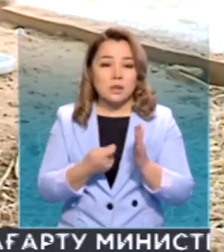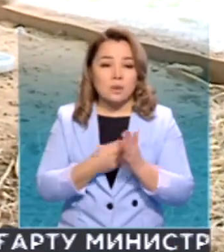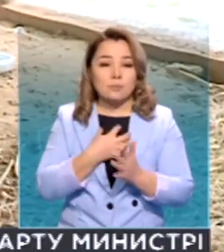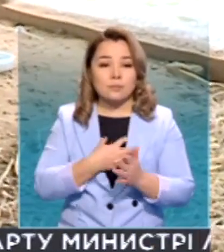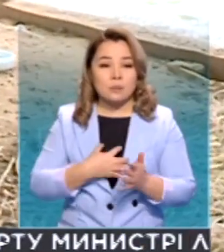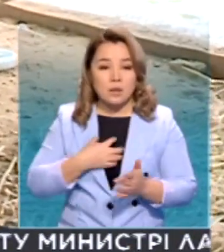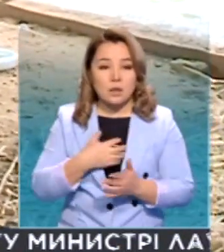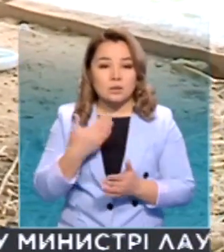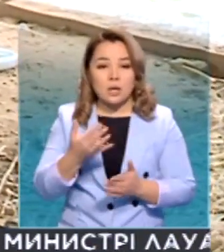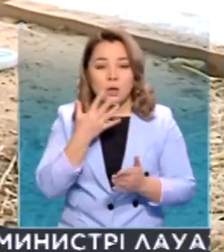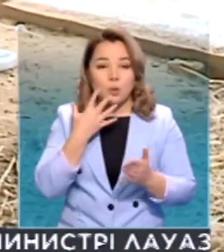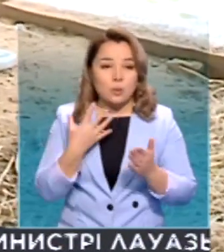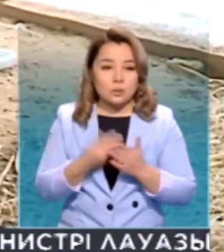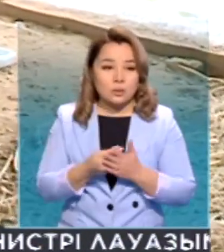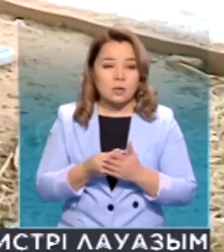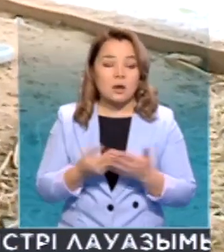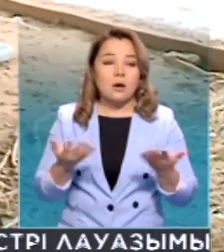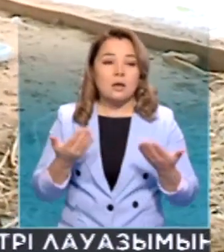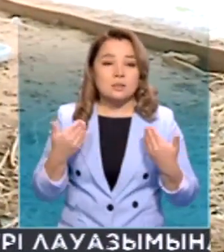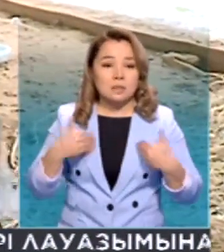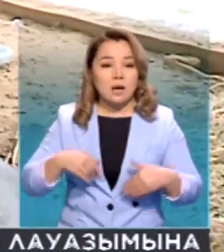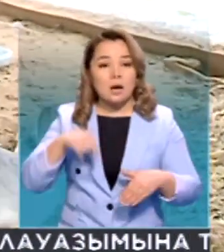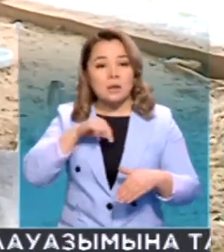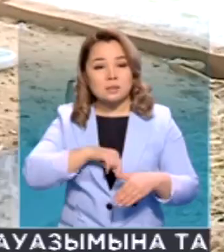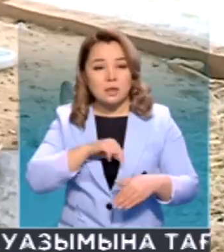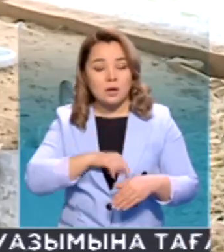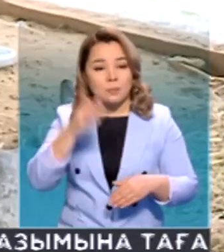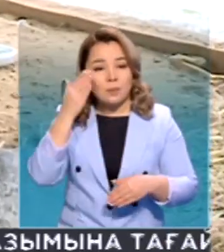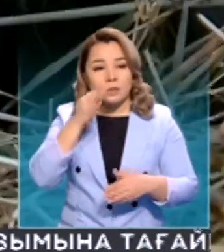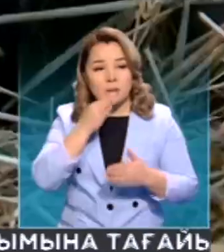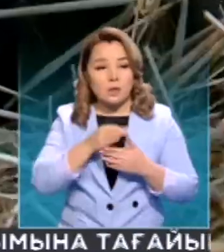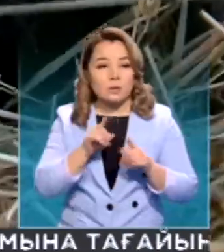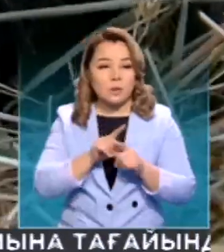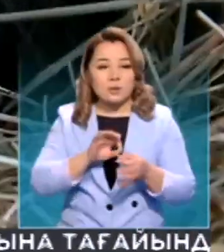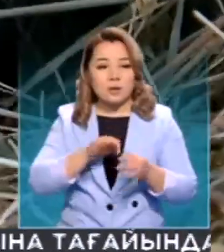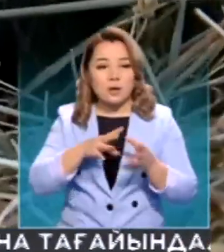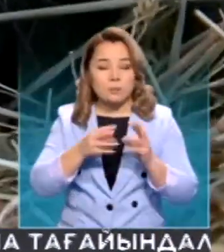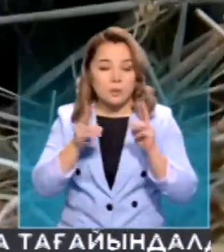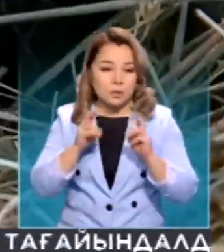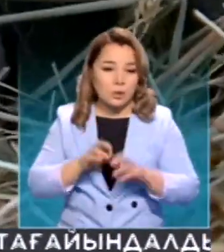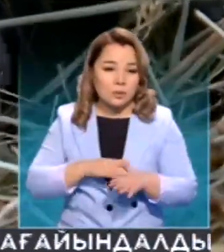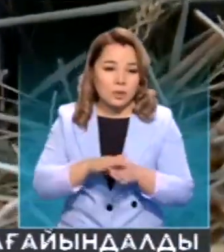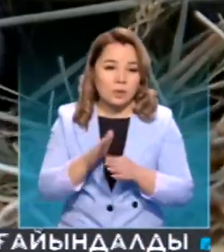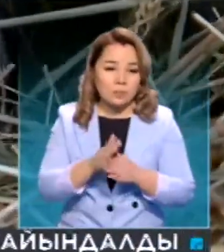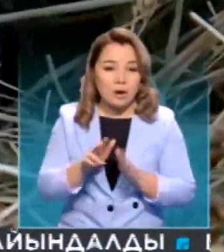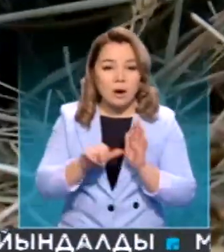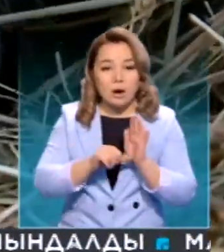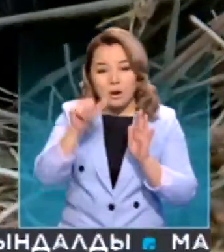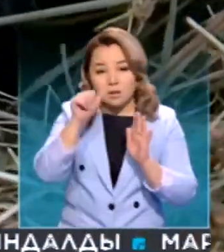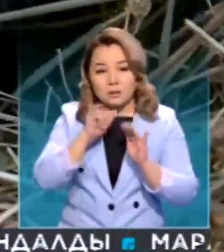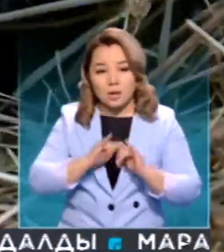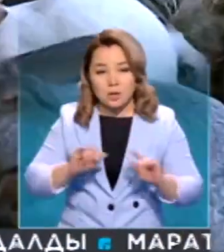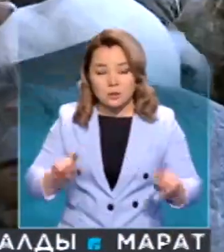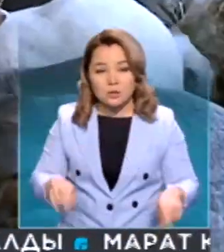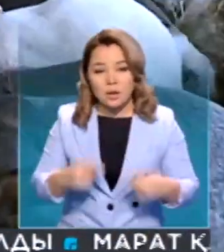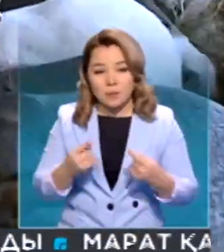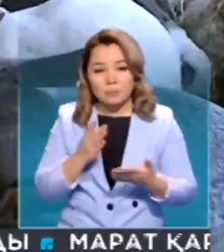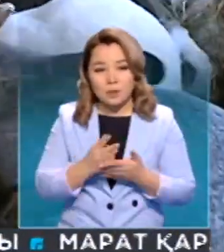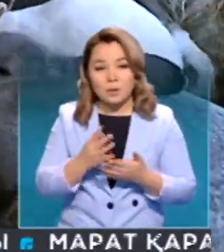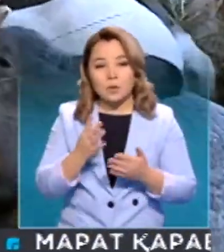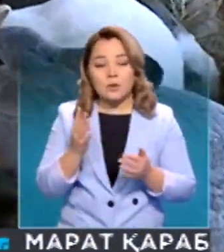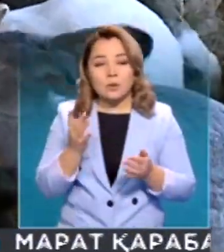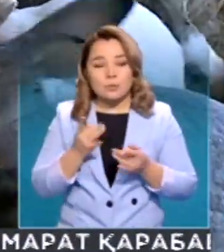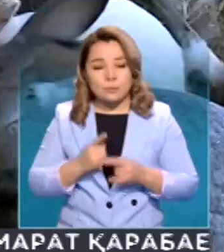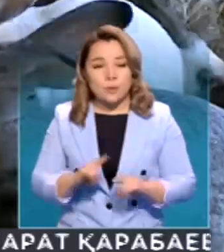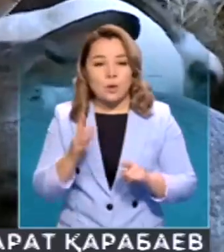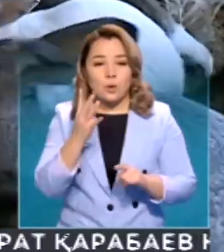және олардың бойында қандай қасиеттер бар екенін толығымен зерттейміз. Алтай қоянның жылдам өсіп жетілетін тұқымы, көжектері небәрі 4 айдың